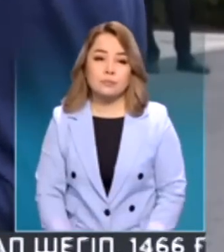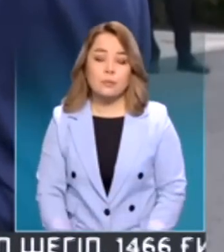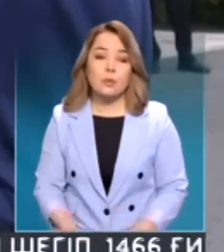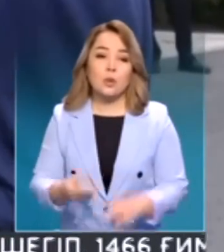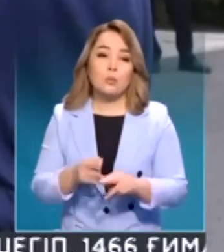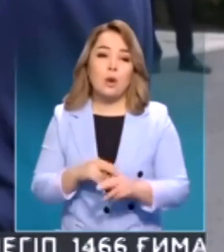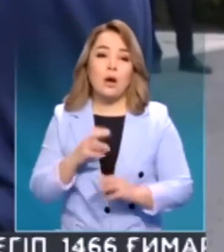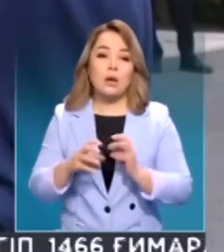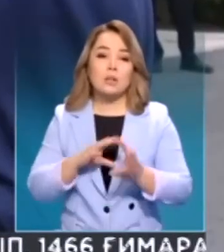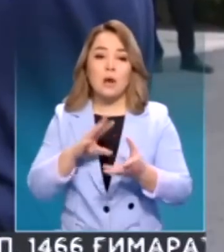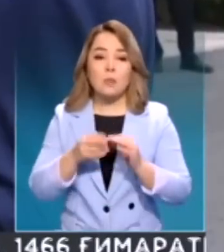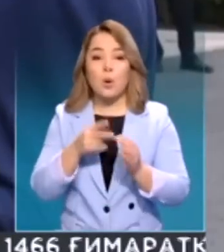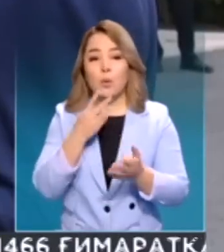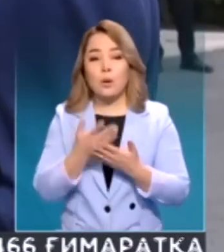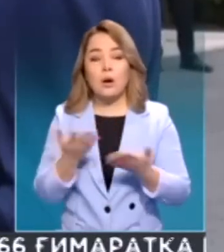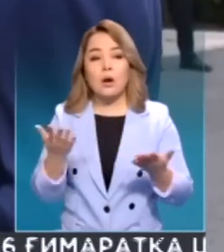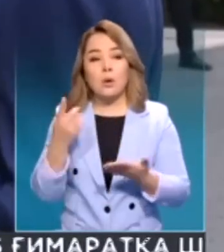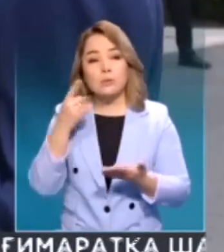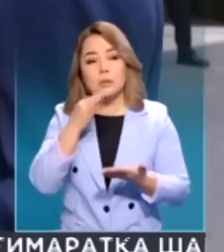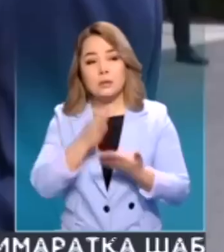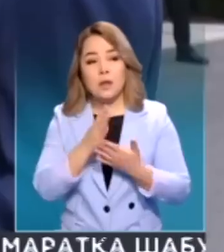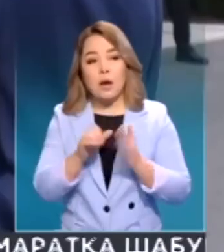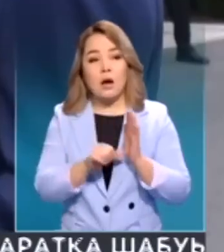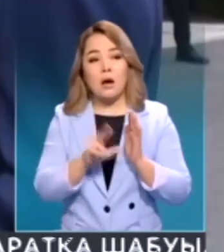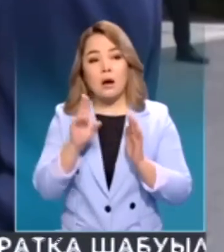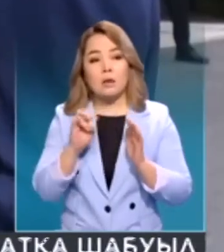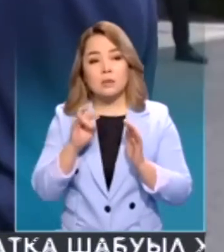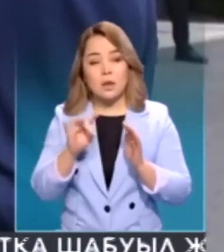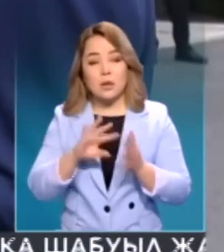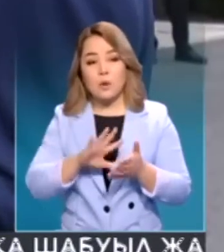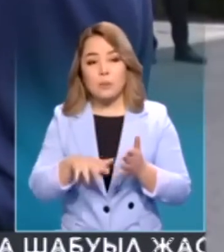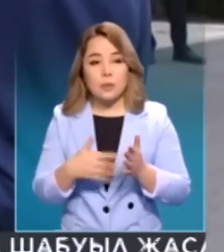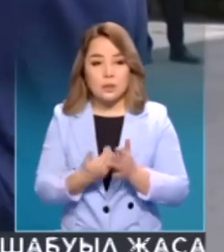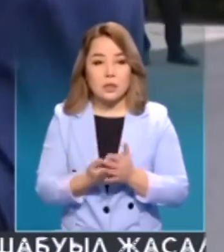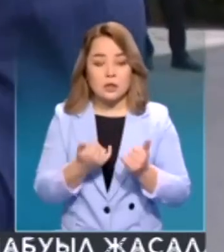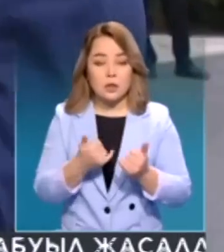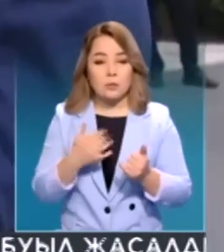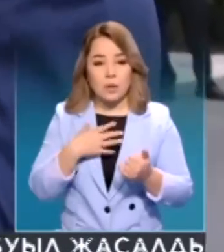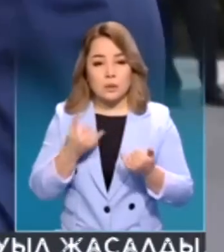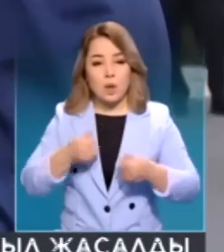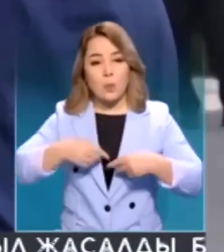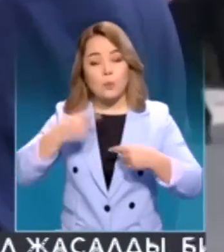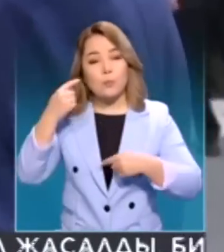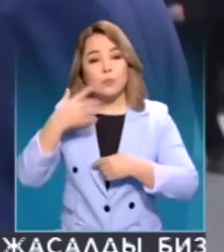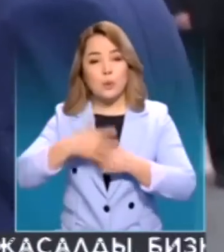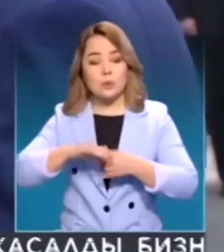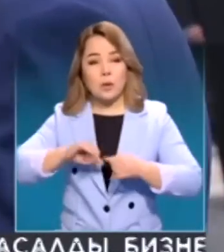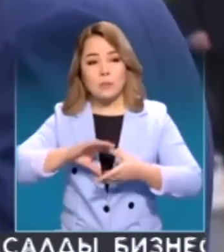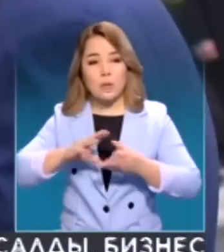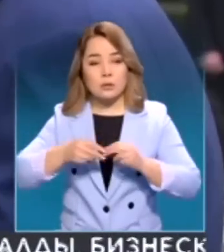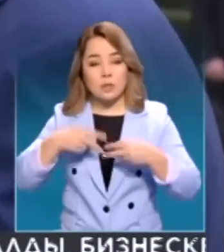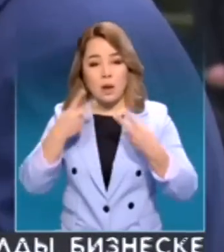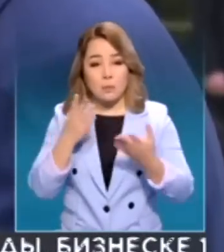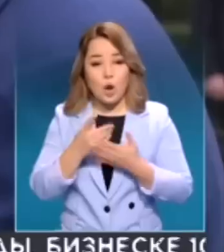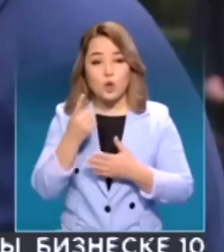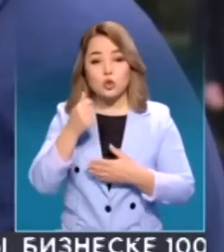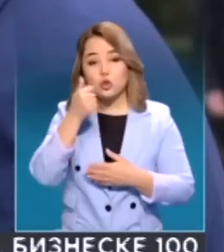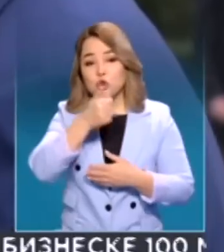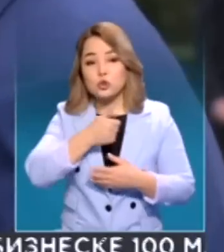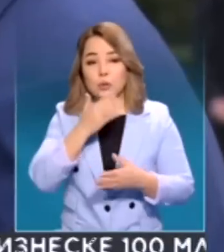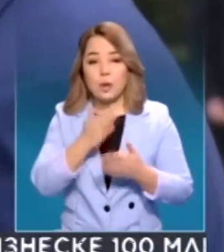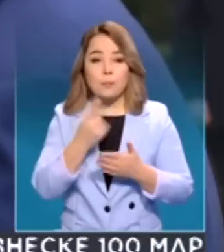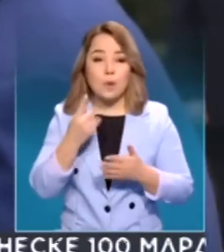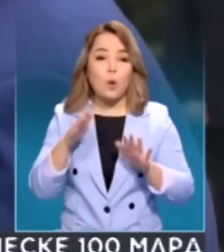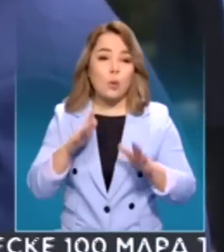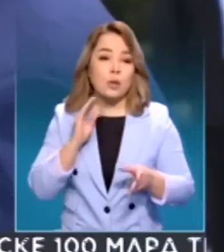Бұл бүкіл әлемге қалай көрінеді деп ойлайсыз? Біз 6 қаңтар оқиғасынан енді ғана ес жиып жатырмыз ғой. Бірақ қазір 100 жылда алғаш рет біз